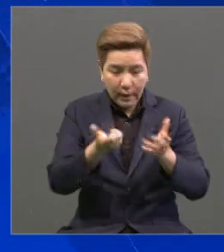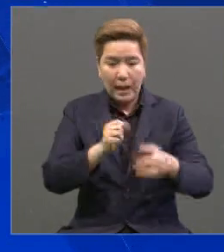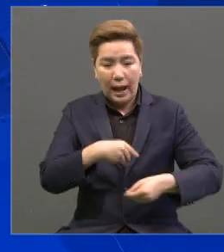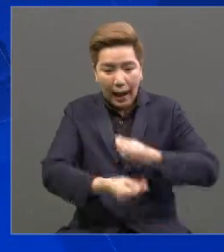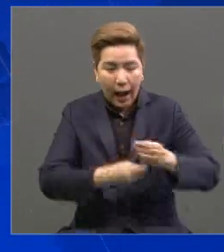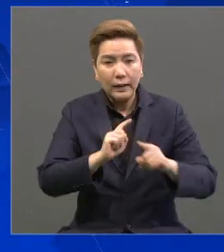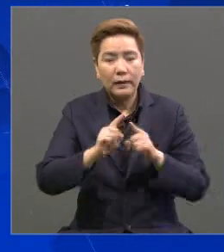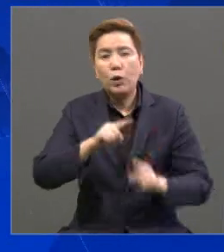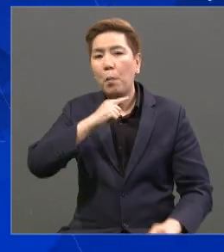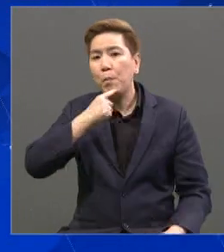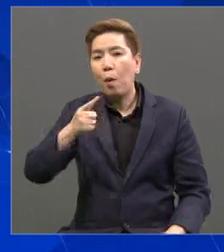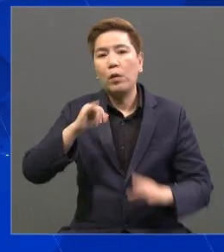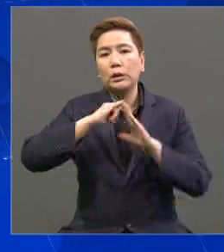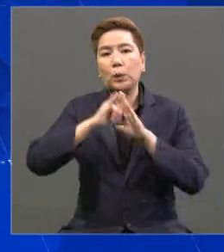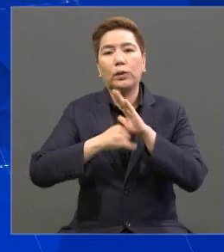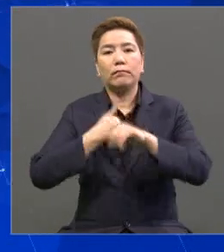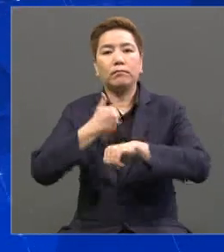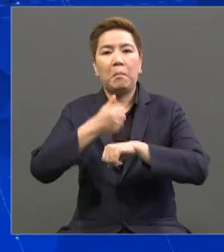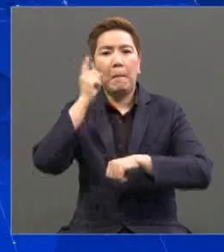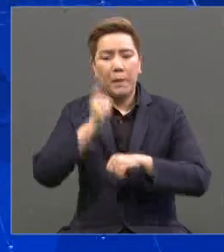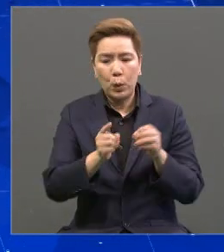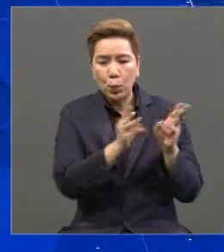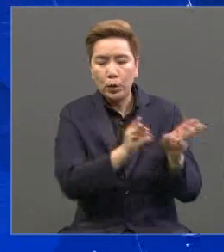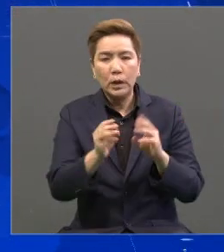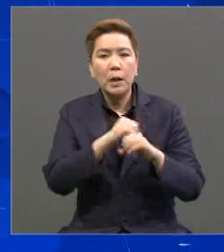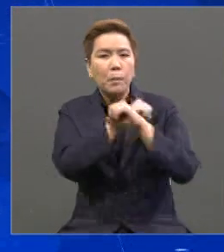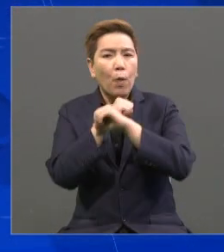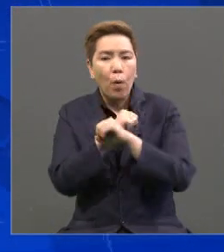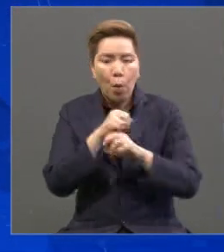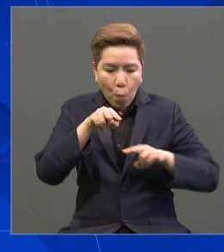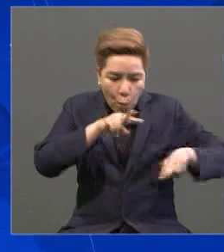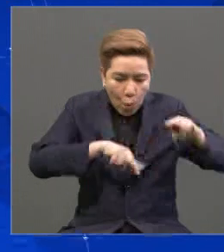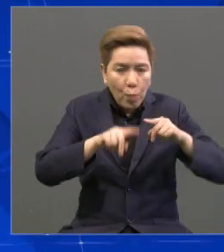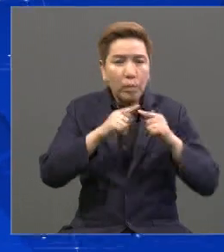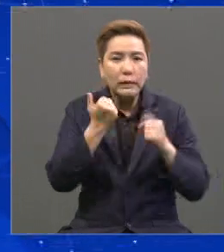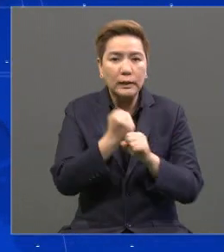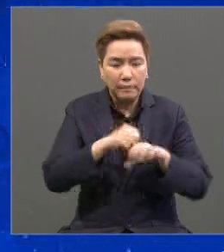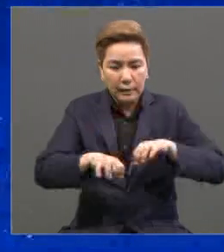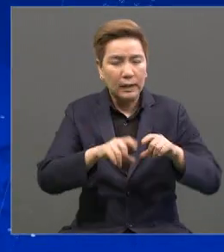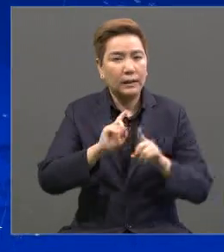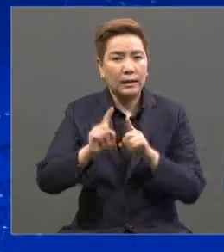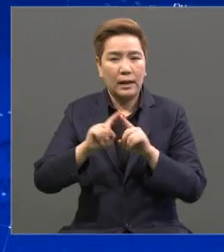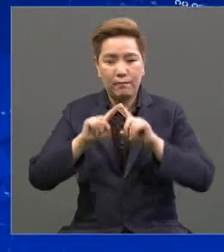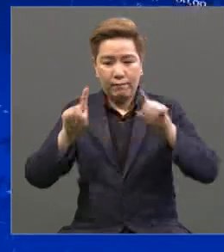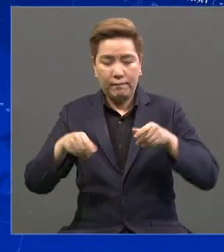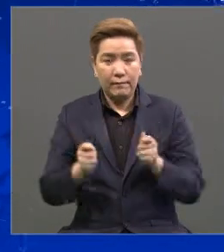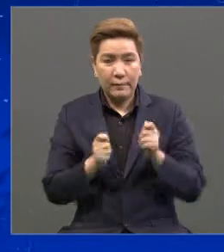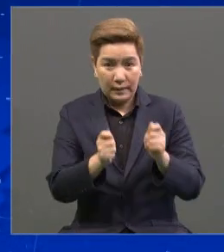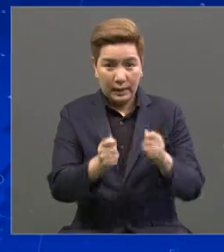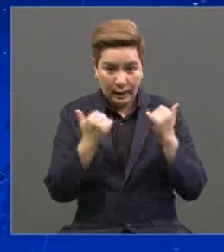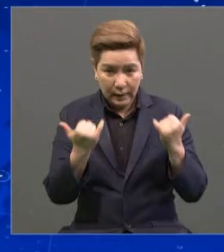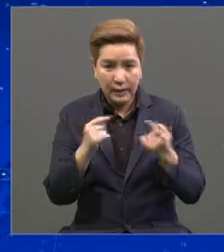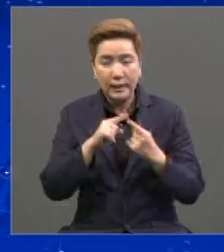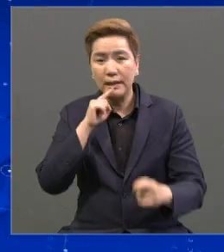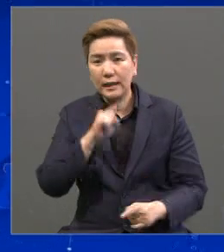ให้แจ้งผู้ว่าราชการจังหวัดเพื่อจะเป็นมาตรการในการป้องกันควบคุมตรวจสอบเกี่ยวกับการดำเนินการของผู้รับใบอนุญาตให้ทำ